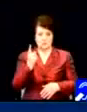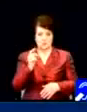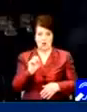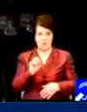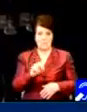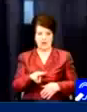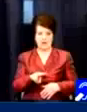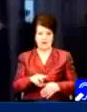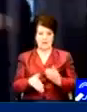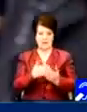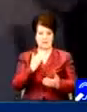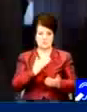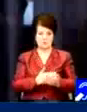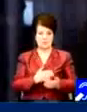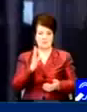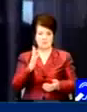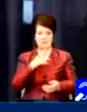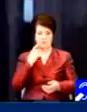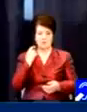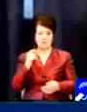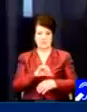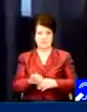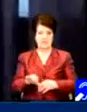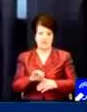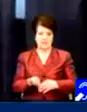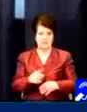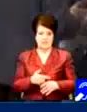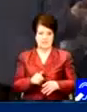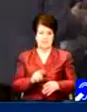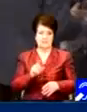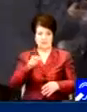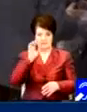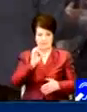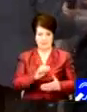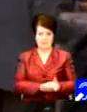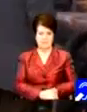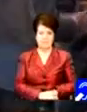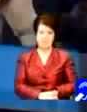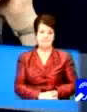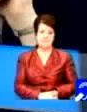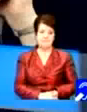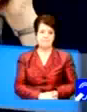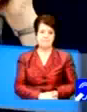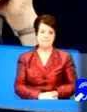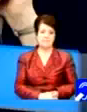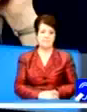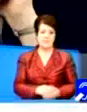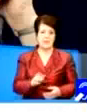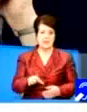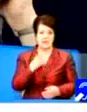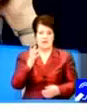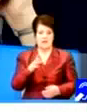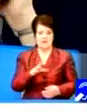aprilie. Rezultatul final va fi decisiv pentru politica externă a țării pe fondul conflictului militar cu Rusia. Fosta șefa